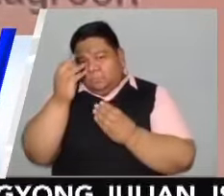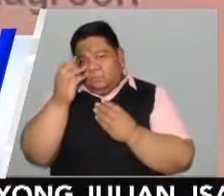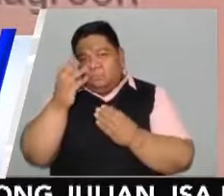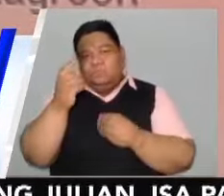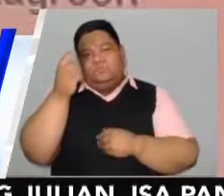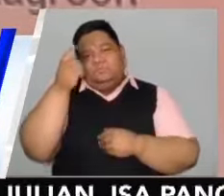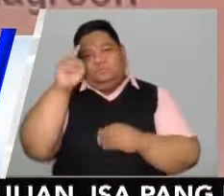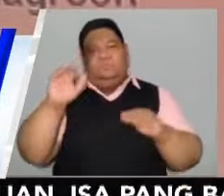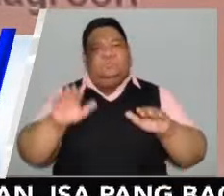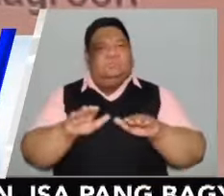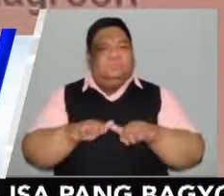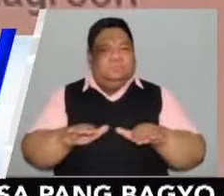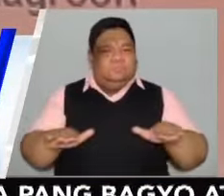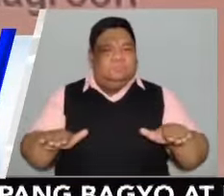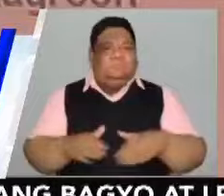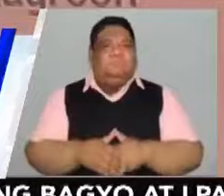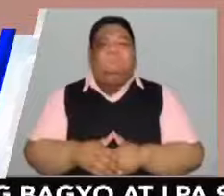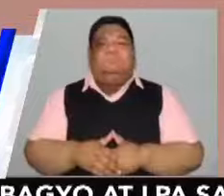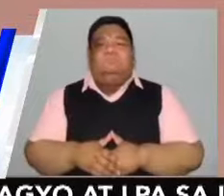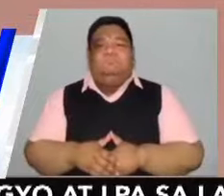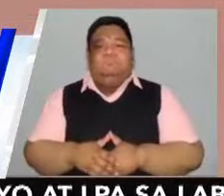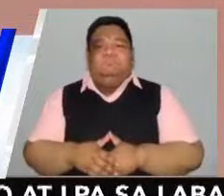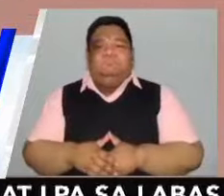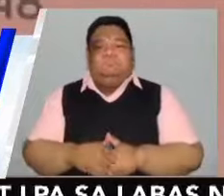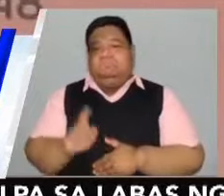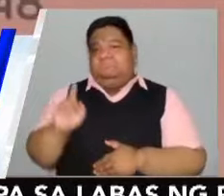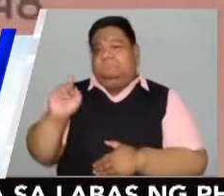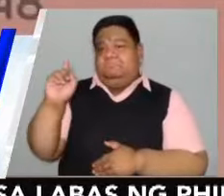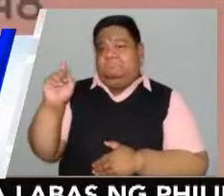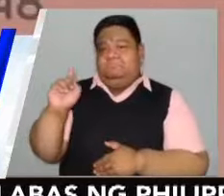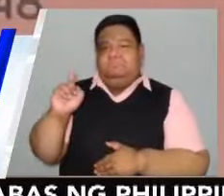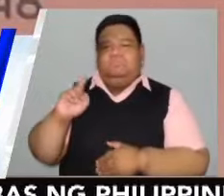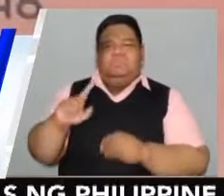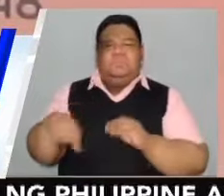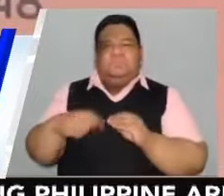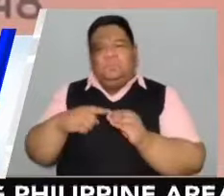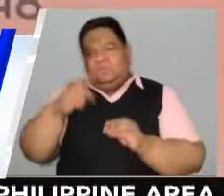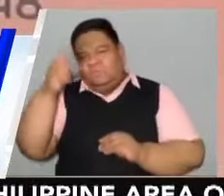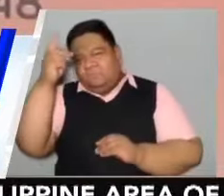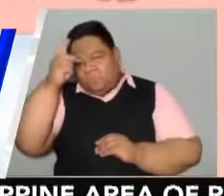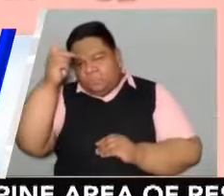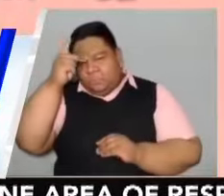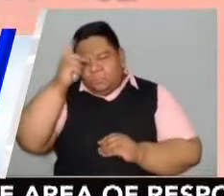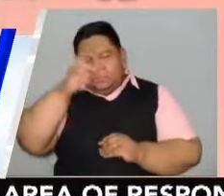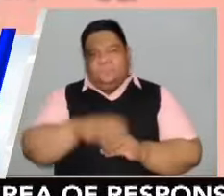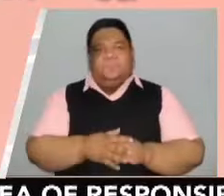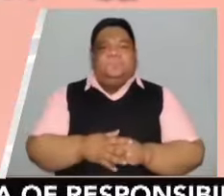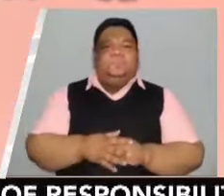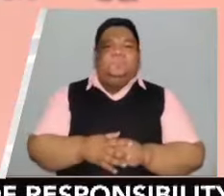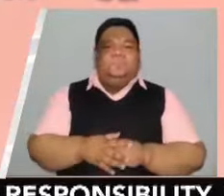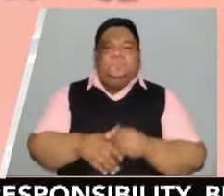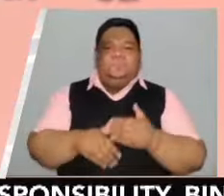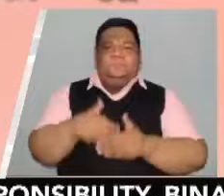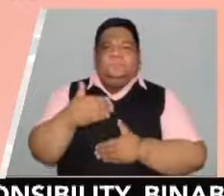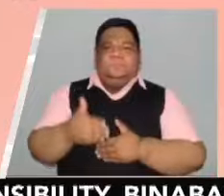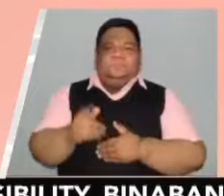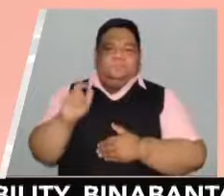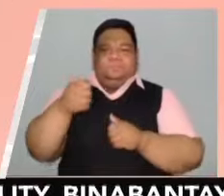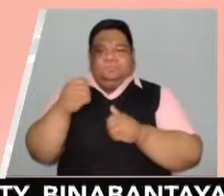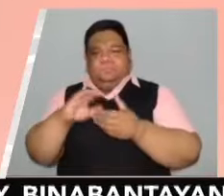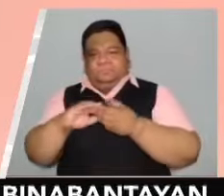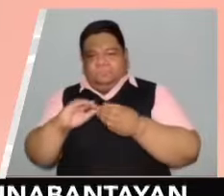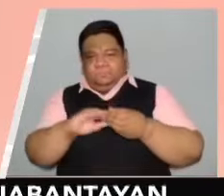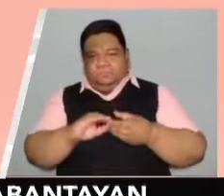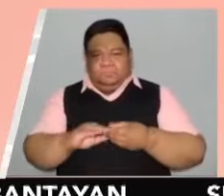Mga meditasyon hinggil sa unang filosofiya. Ang berdugo at mga pilingkwento. Margo sa